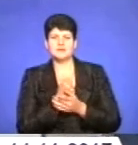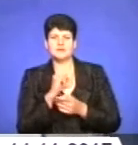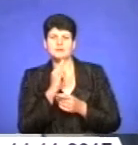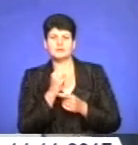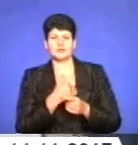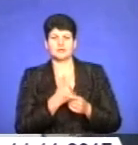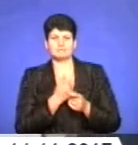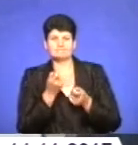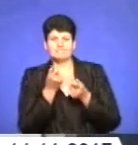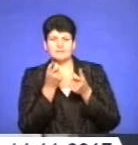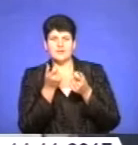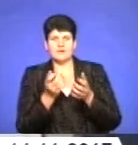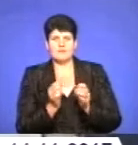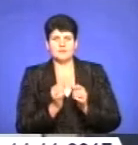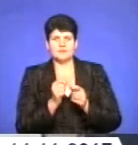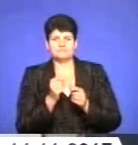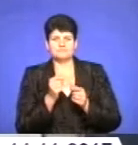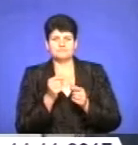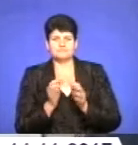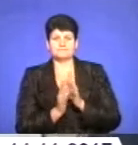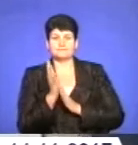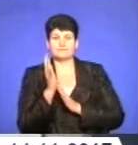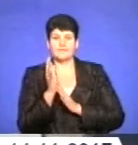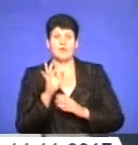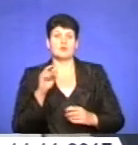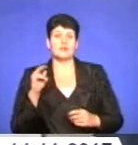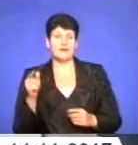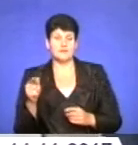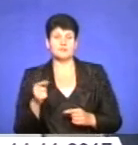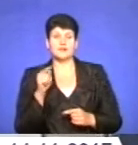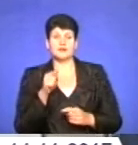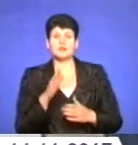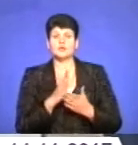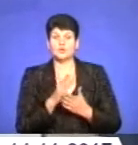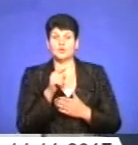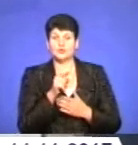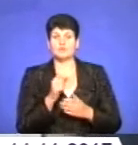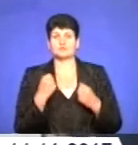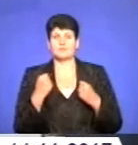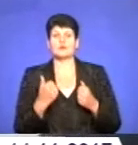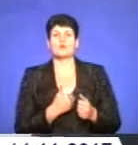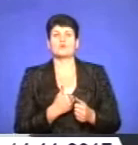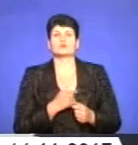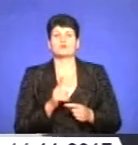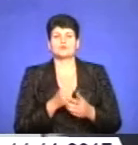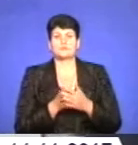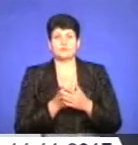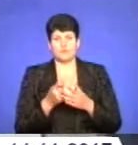то зерно, з якого можна потім дещо зліпити. Олег якраз відноситься до тих спортсменів, які хочуть чогось. Тому воно в нього